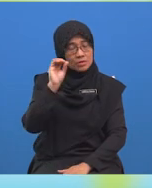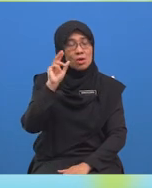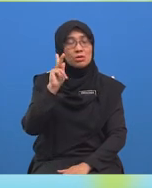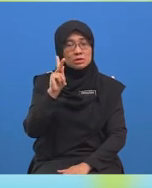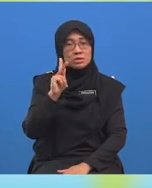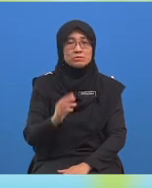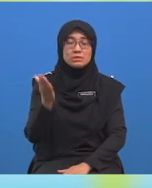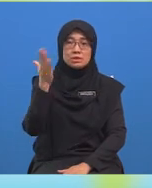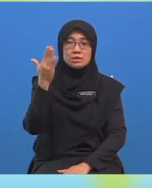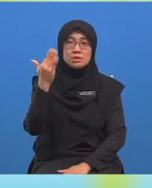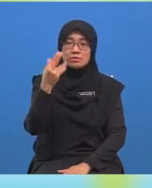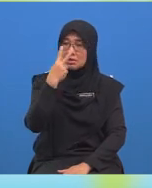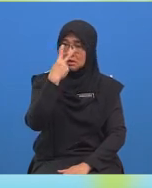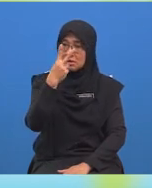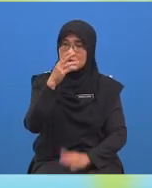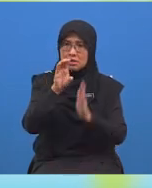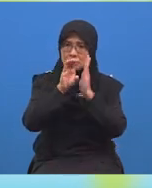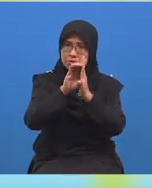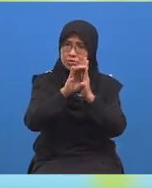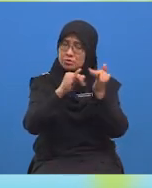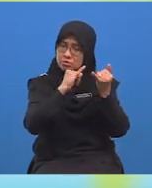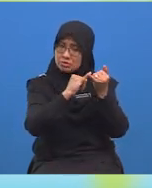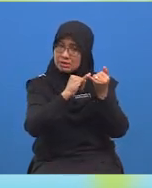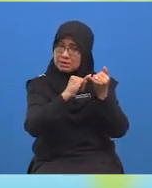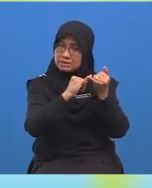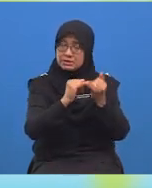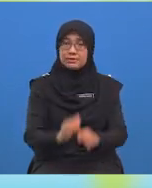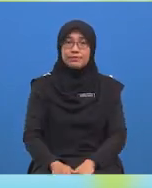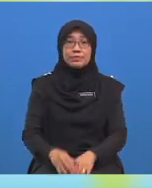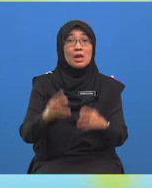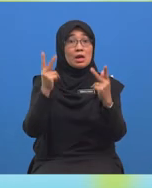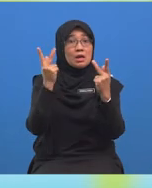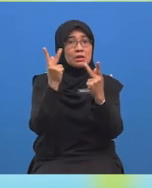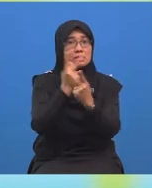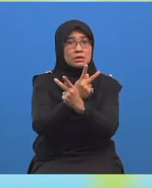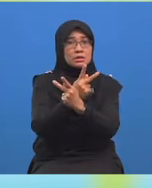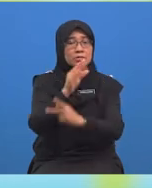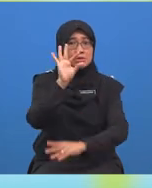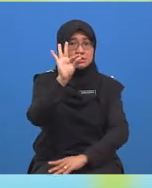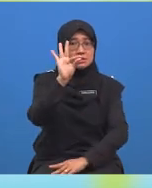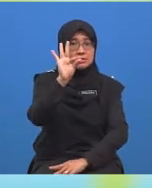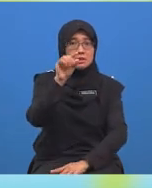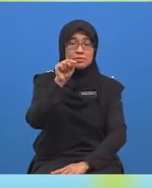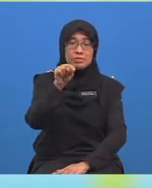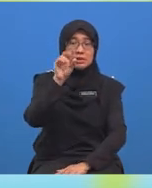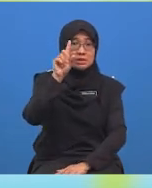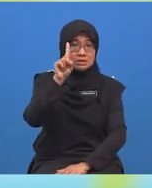Baiklah murid-murid, mari kita lihat contoh terakhir iaitu darabkan